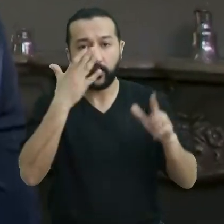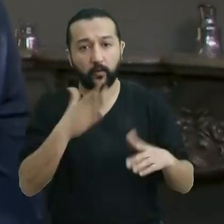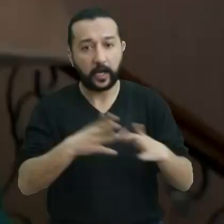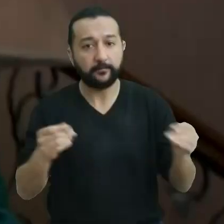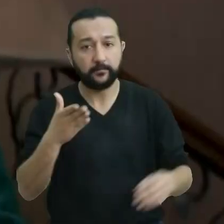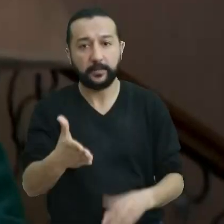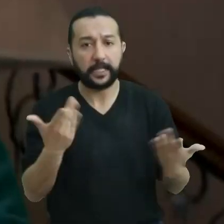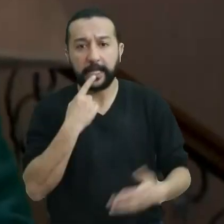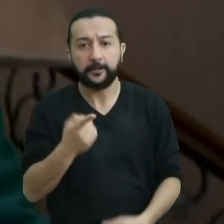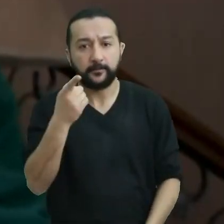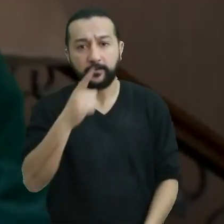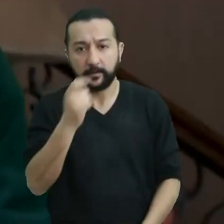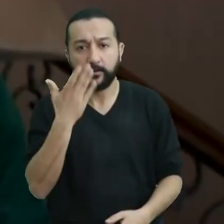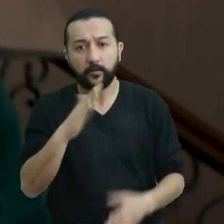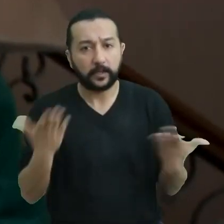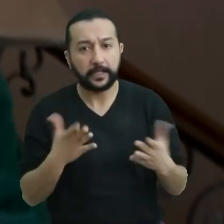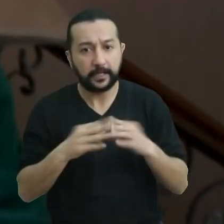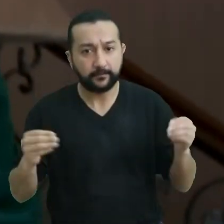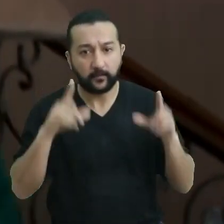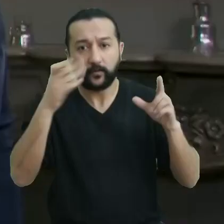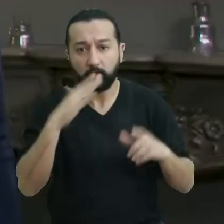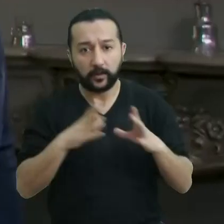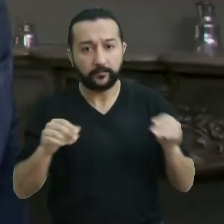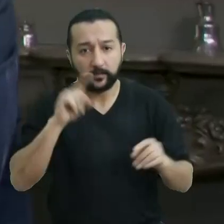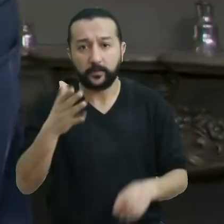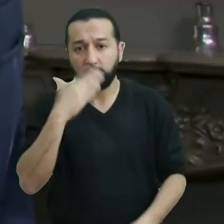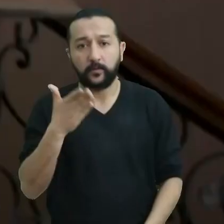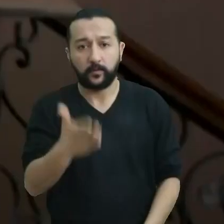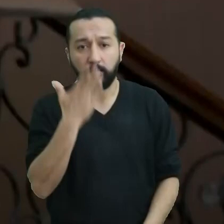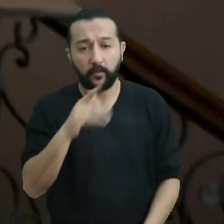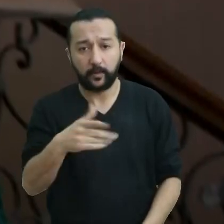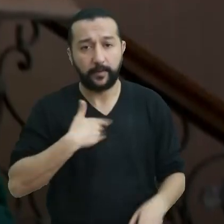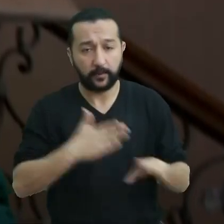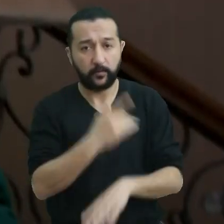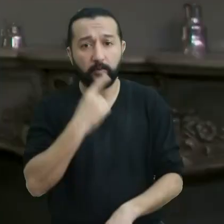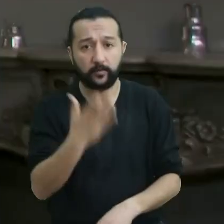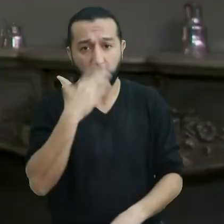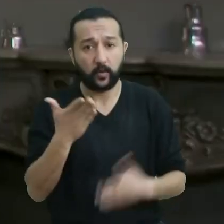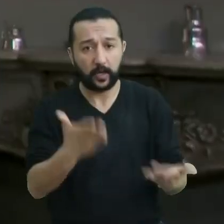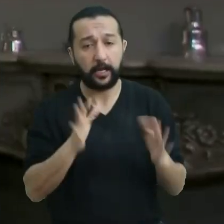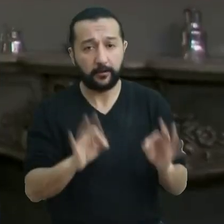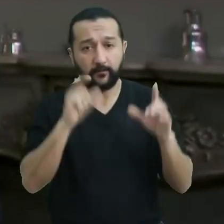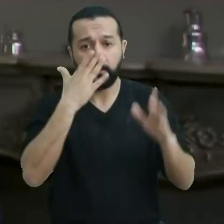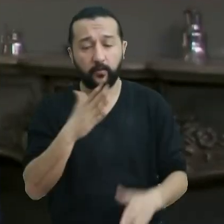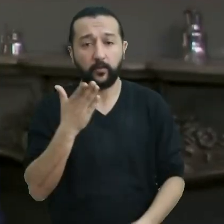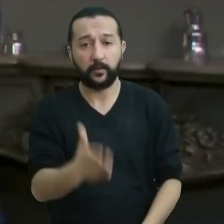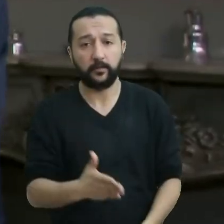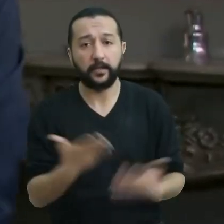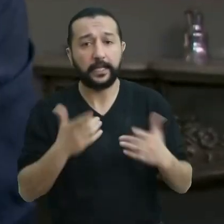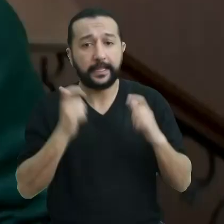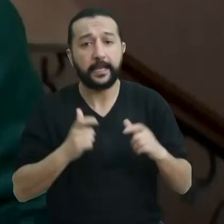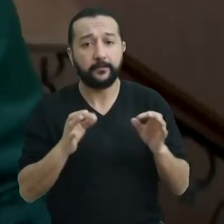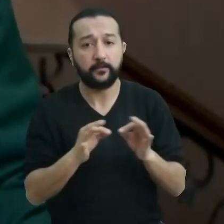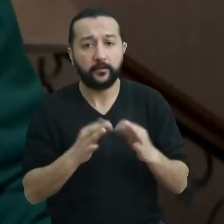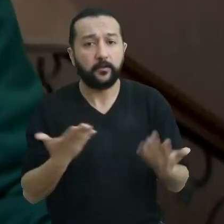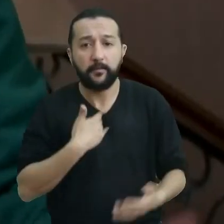yok Nurhan. Ne diyorsun oğlum? Nasıl? Yok artık fotoğraf mı? Yok artık işte. Ben de onu diyorum. Yok artık fotoğraf yok. Nerede